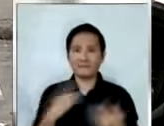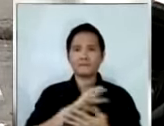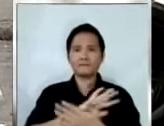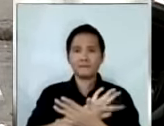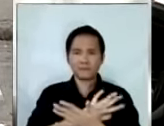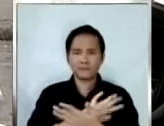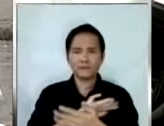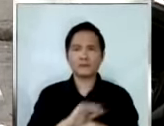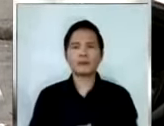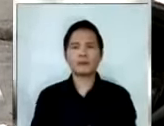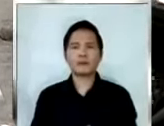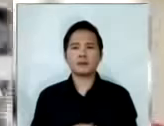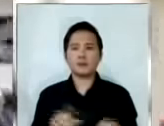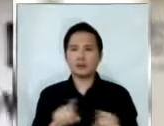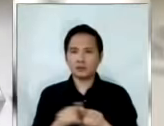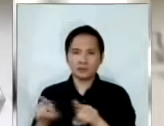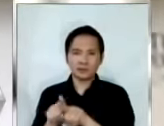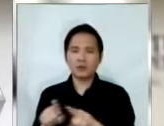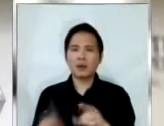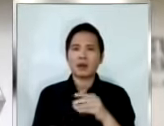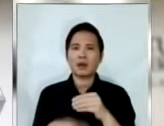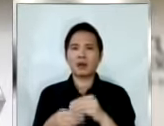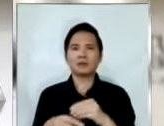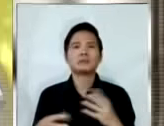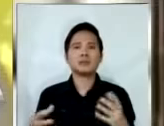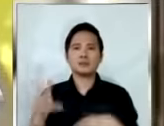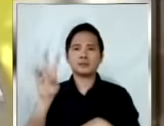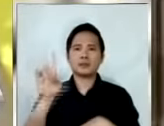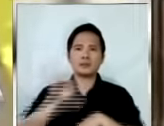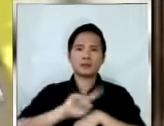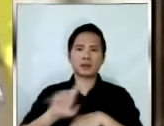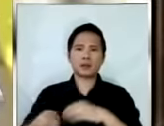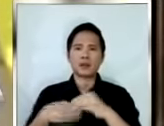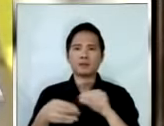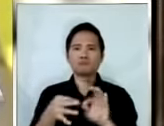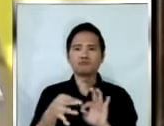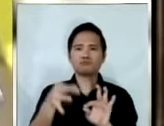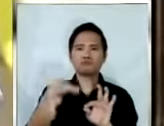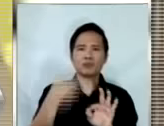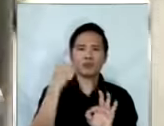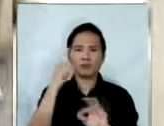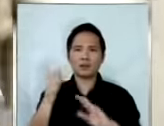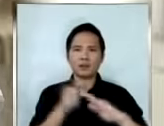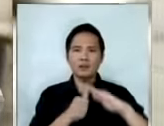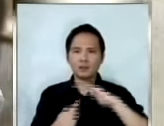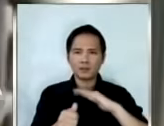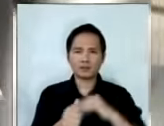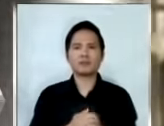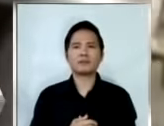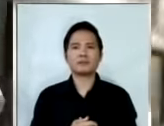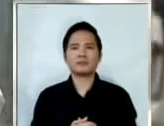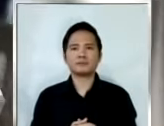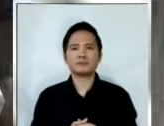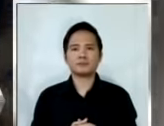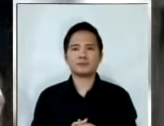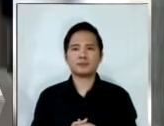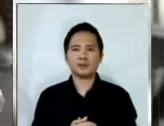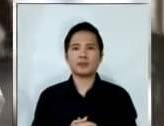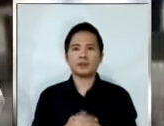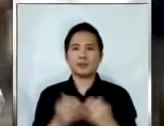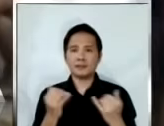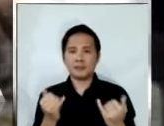ng 7 araw ang lockdown. Target kasi ng lungsod na matest ng 1 tao kada pamilya para matukoy kung hanggang saan